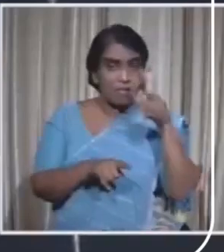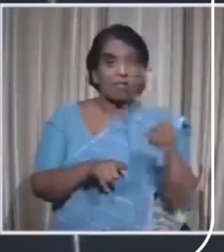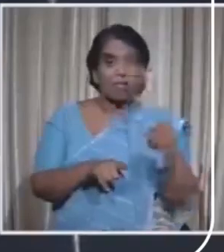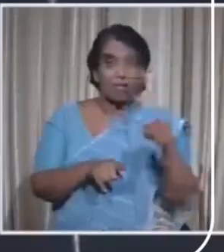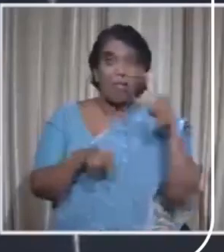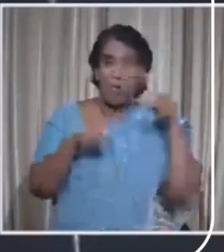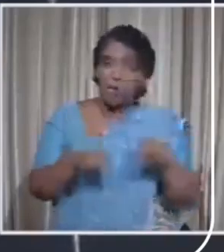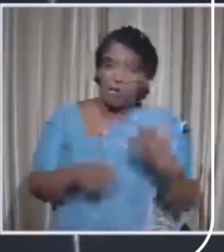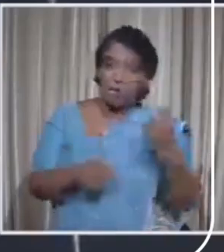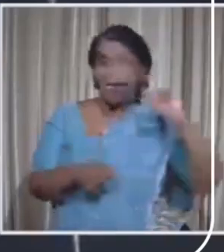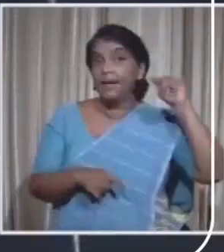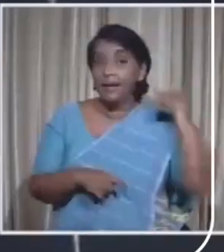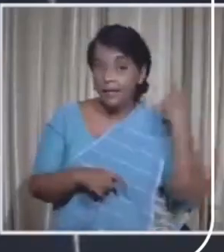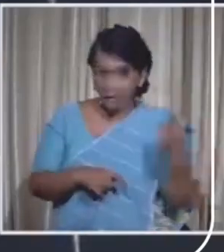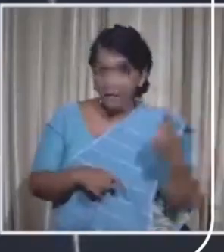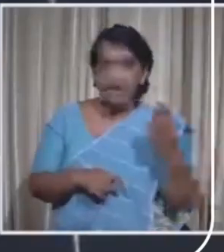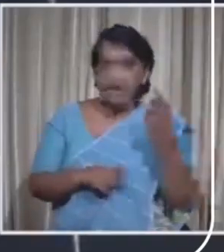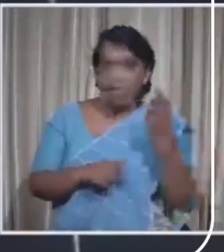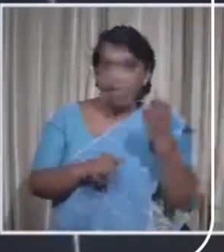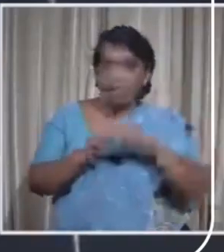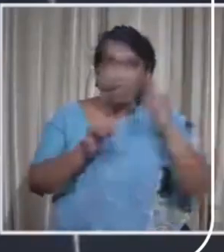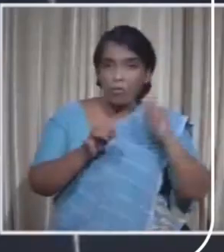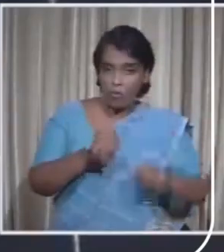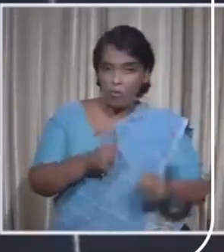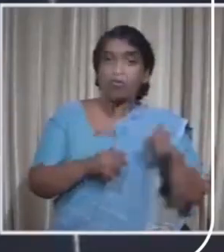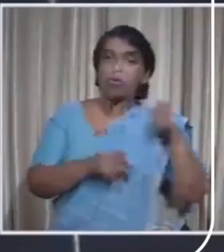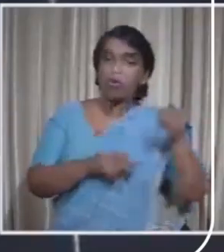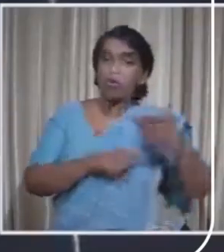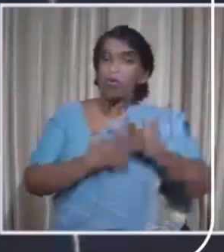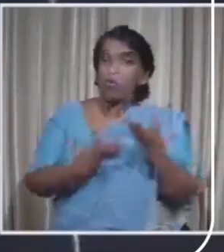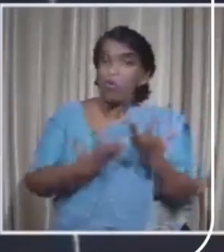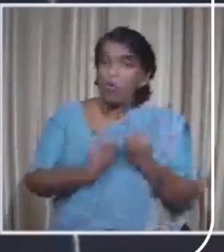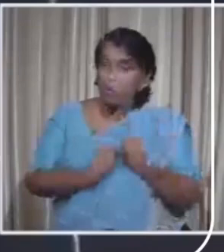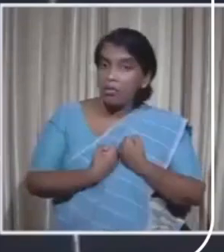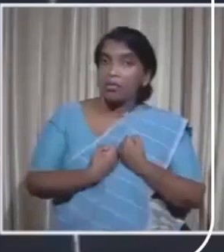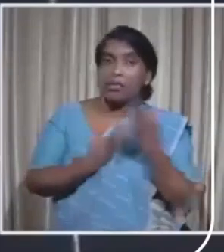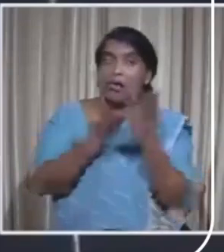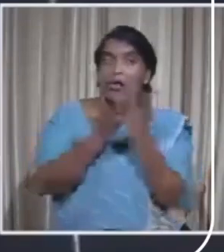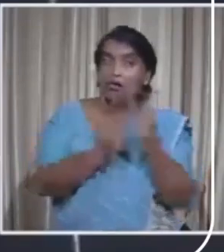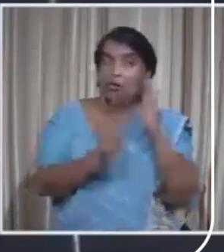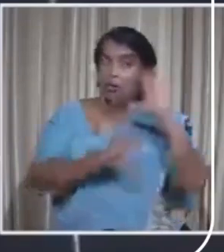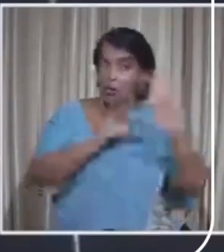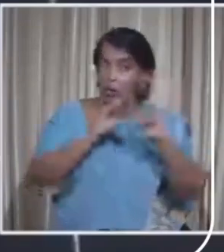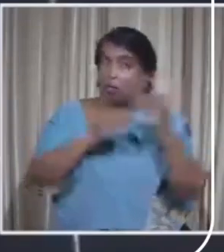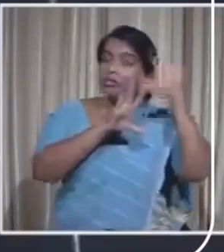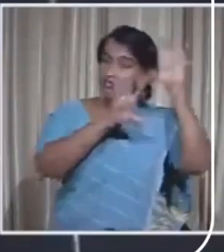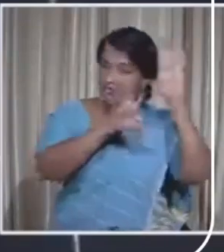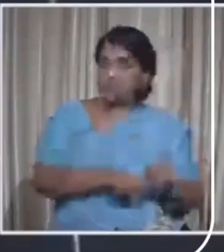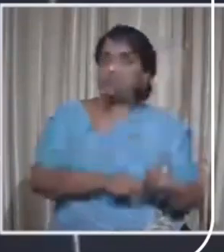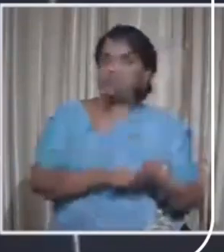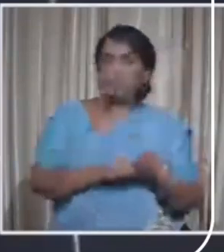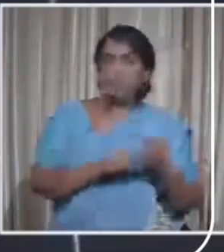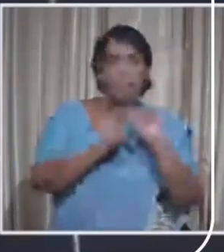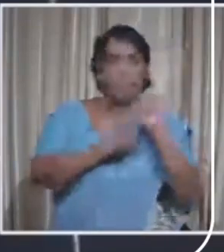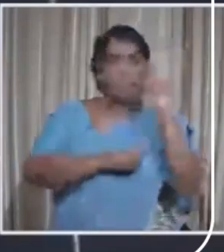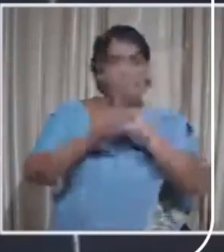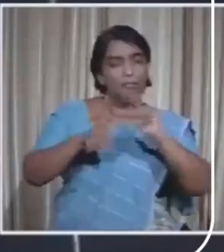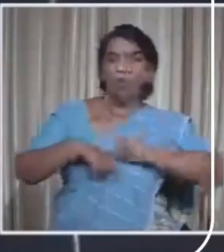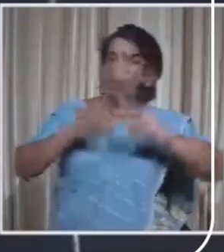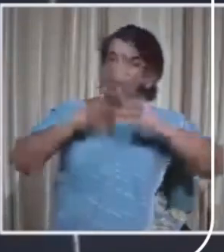අද නැත්තම් හෙට මූල්‍ය මණ්ඩලේ එනවා. ඒ වමනා සංඛ්‍යා ලේඛන ඔක්කොම අරගෙන මේ සභාව